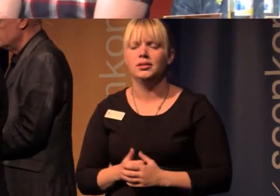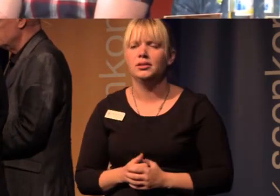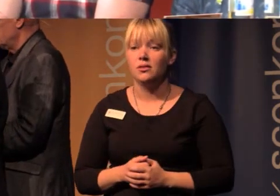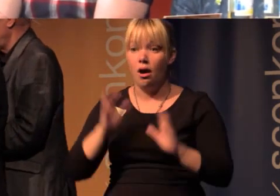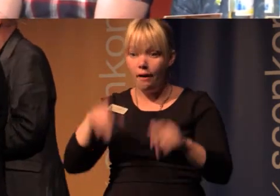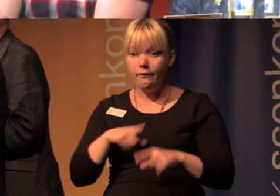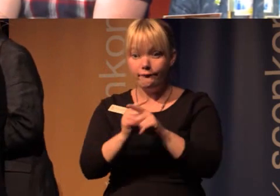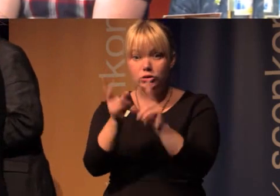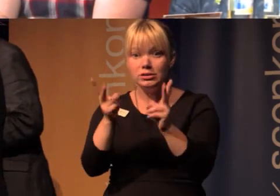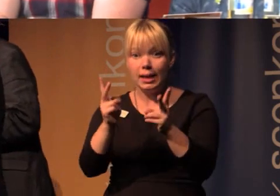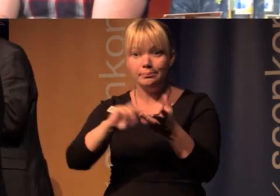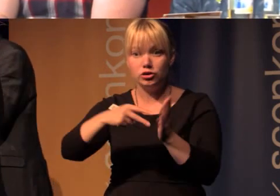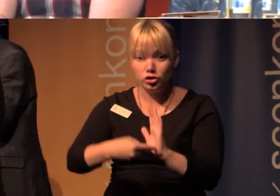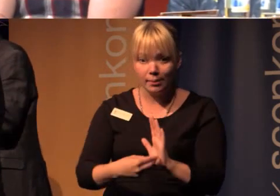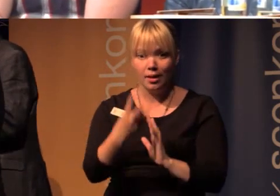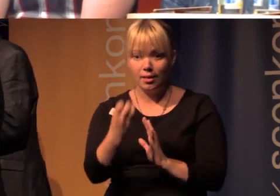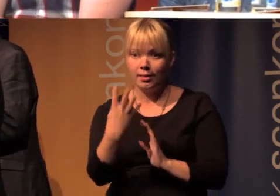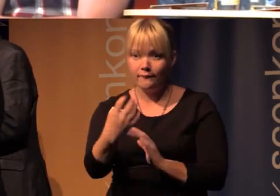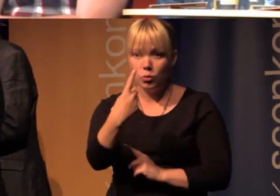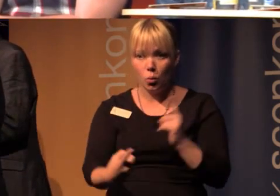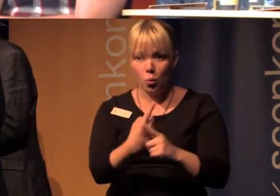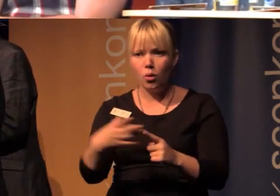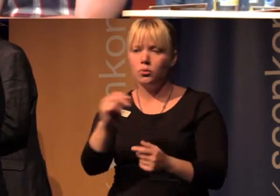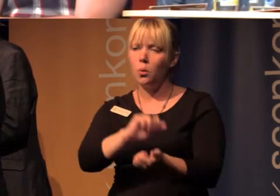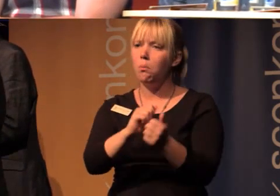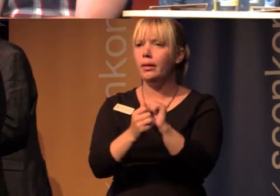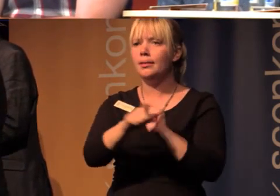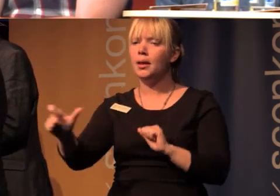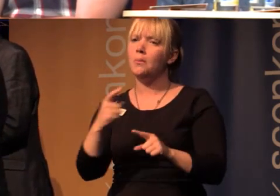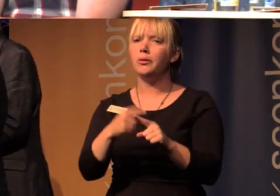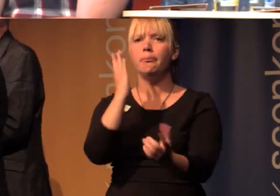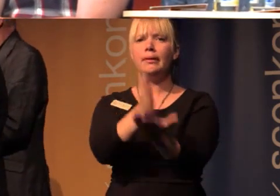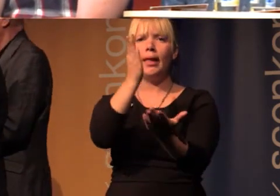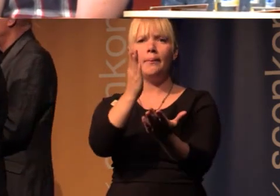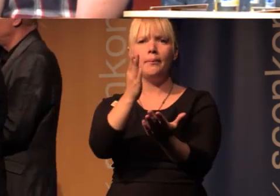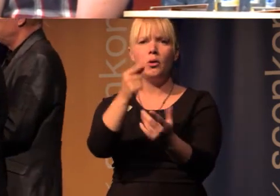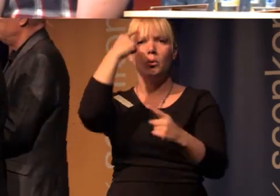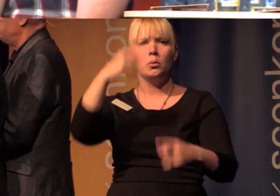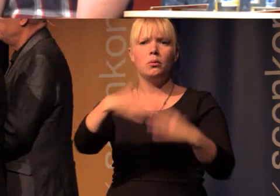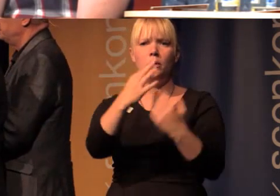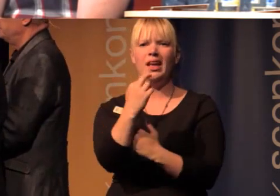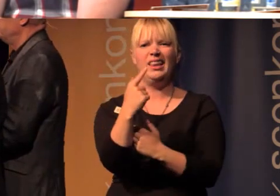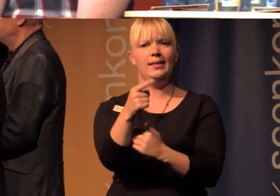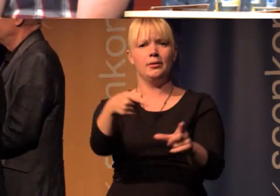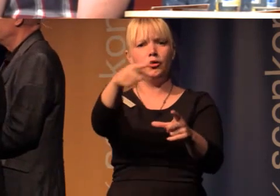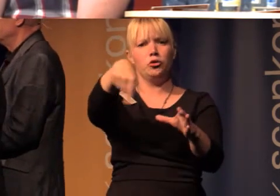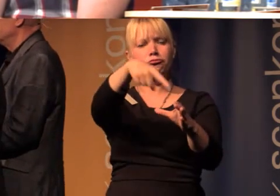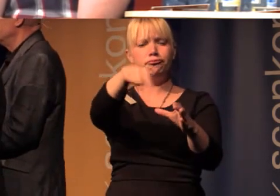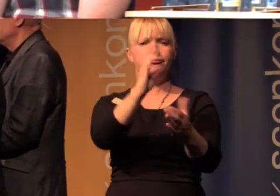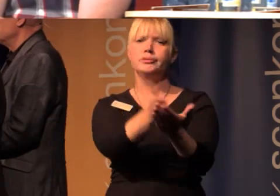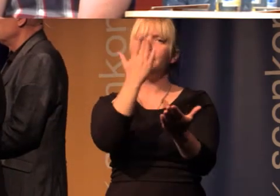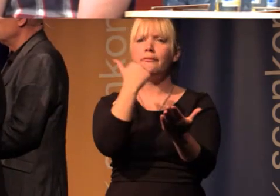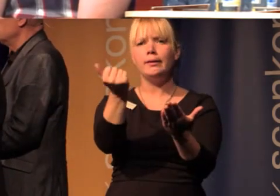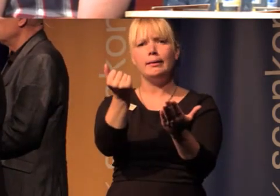tid med att politiker och någon form av självutnämnd kulturelit ska bestämma vad som är fin och bra kultur och vilken kultur som folket